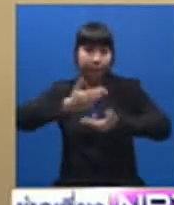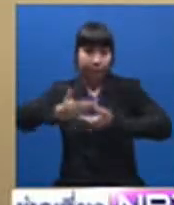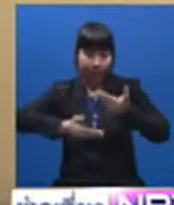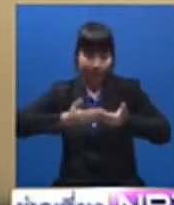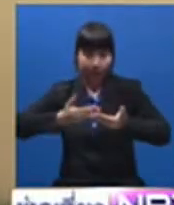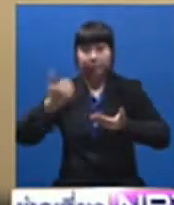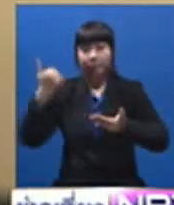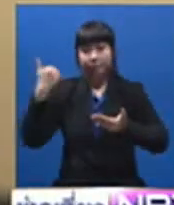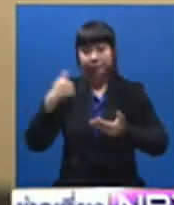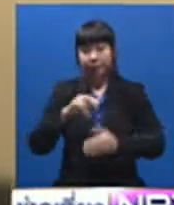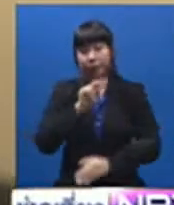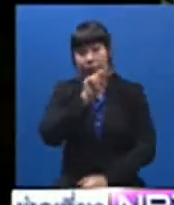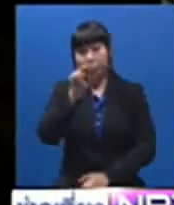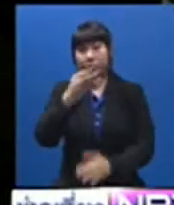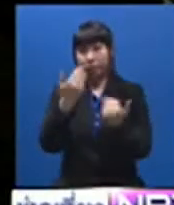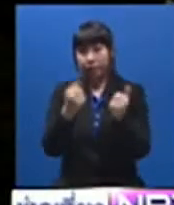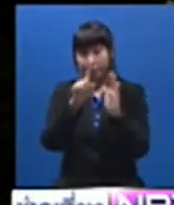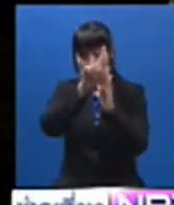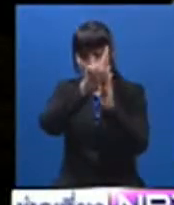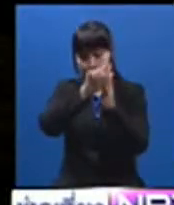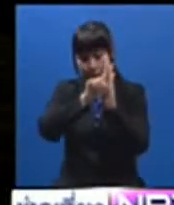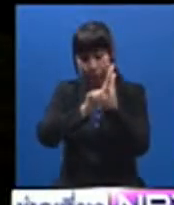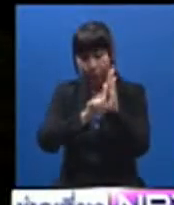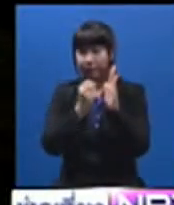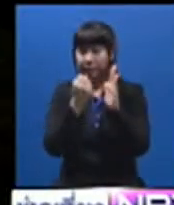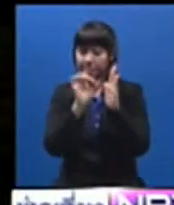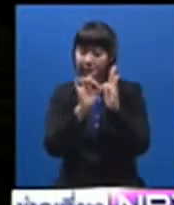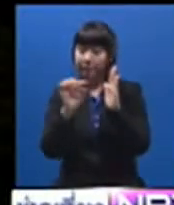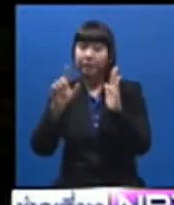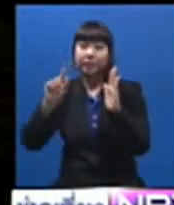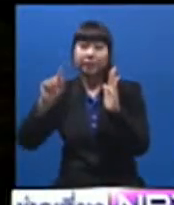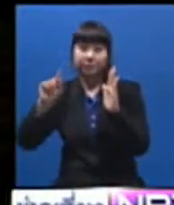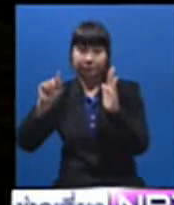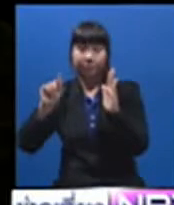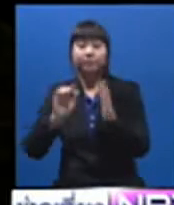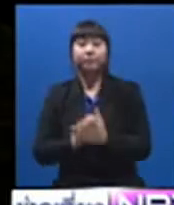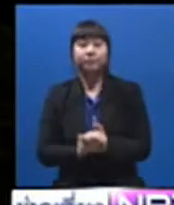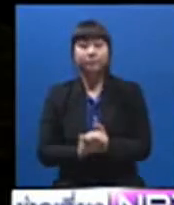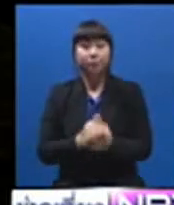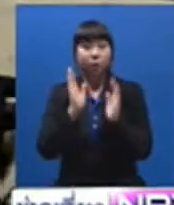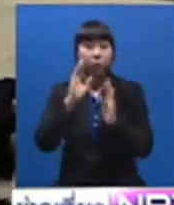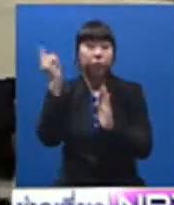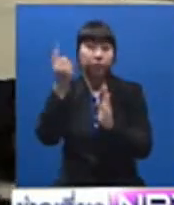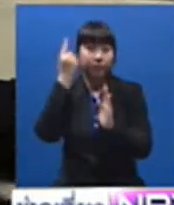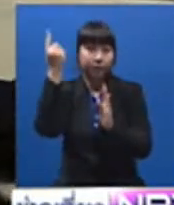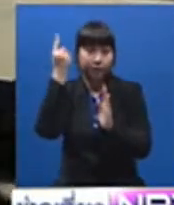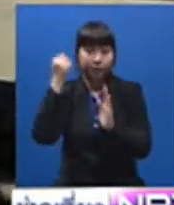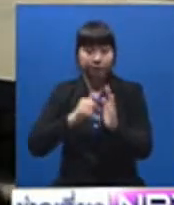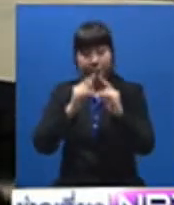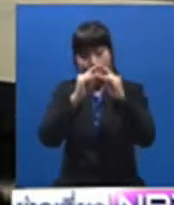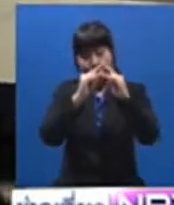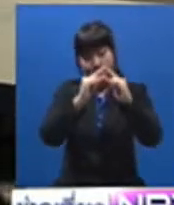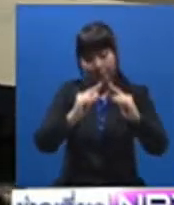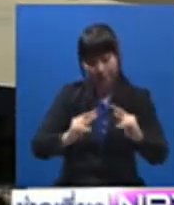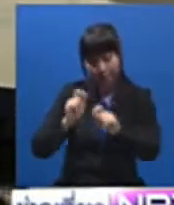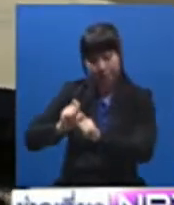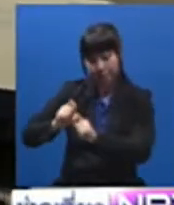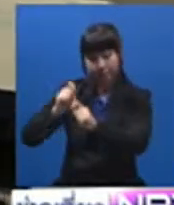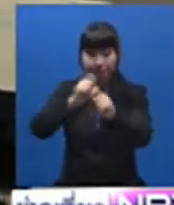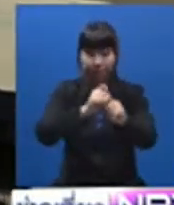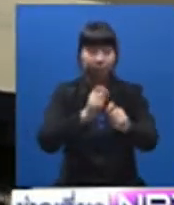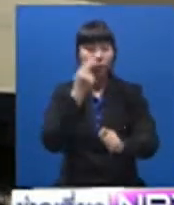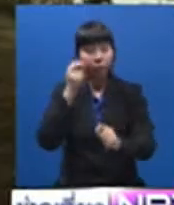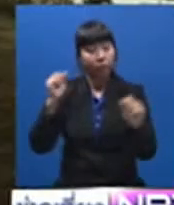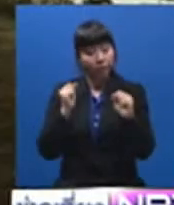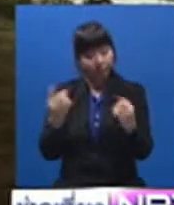ธยาณขนาดนี้อุณหภูมิลดลงเหลือ 18-20 องศาเซลเซีสมีนัทงเที่ยวเริ่มมากลางเต้นเพื่อสัภติอากาศท